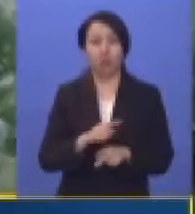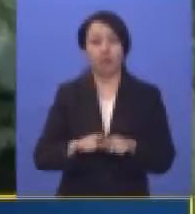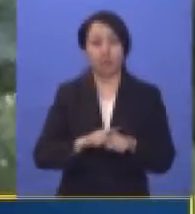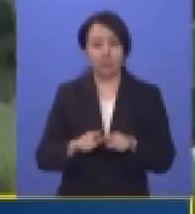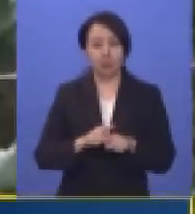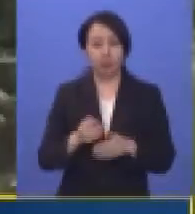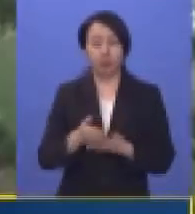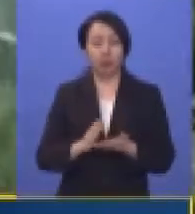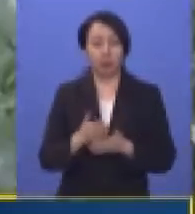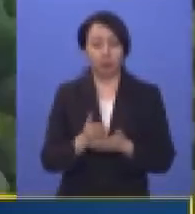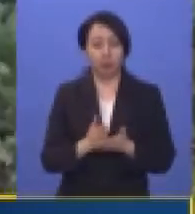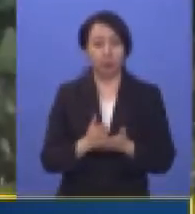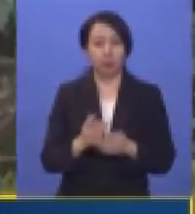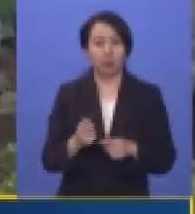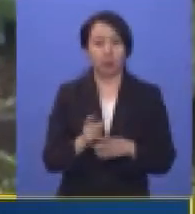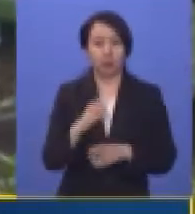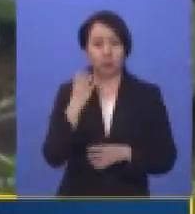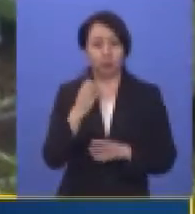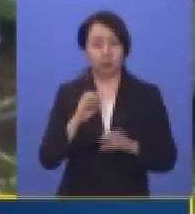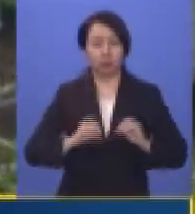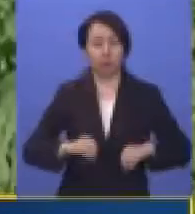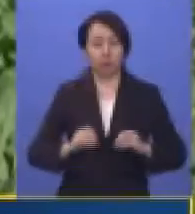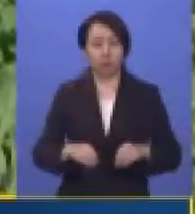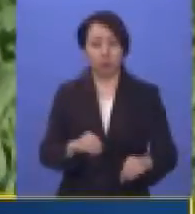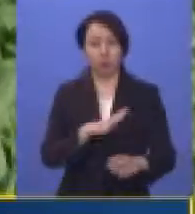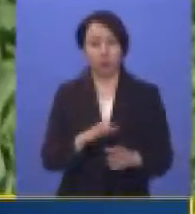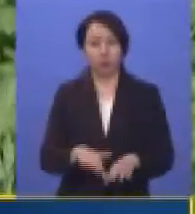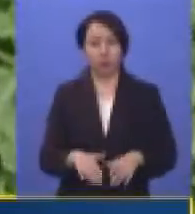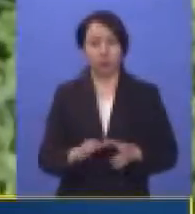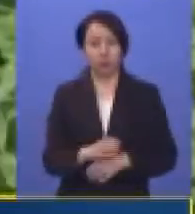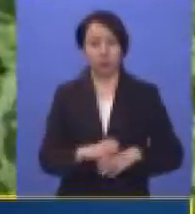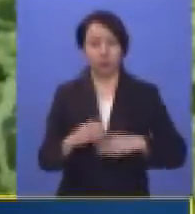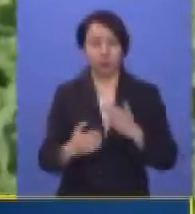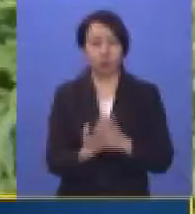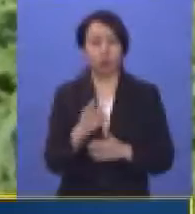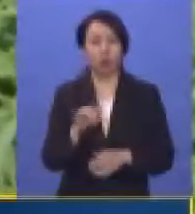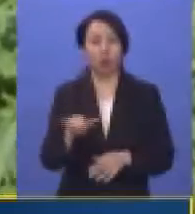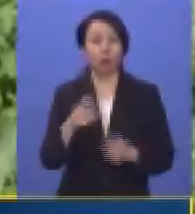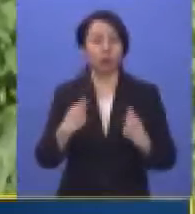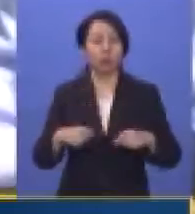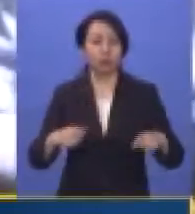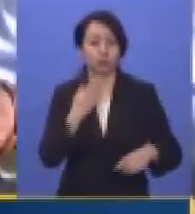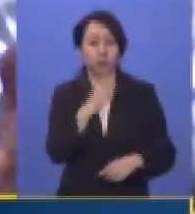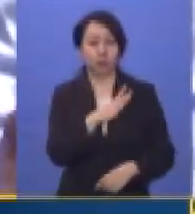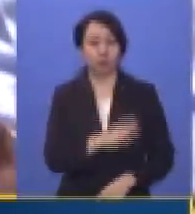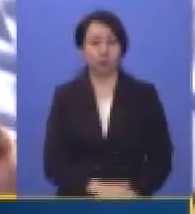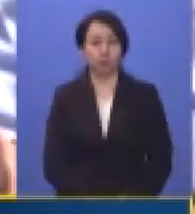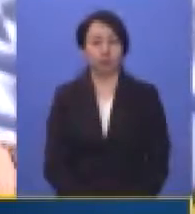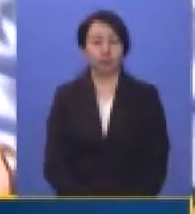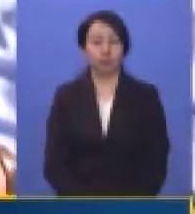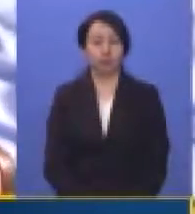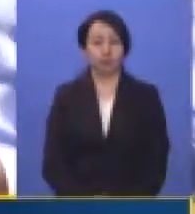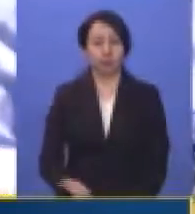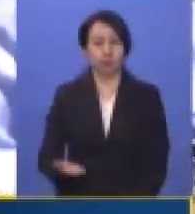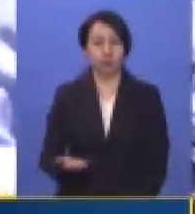пияз, орамжапырақ, қияр мен қызанақ отырғызған. Сенатор кәсіпкерден алынған өнім қайда сақталатындығын сұрастырды. У нас есть овощехранилище